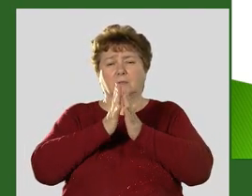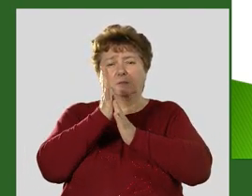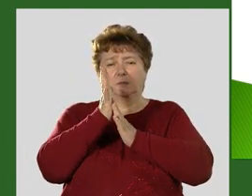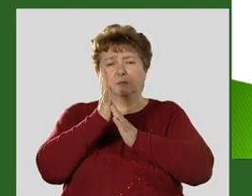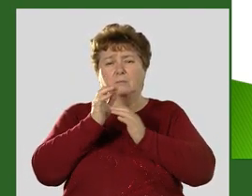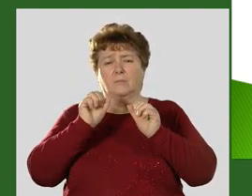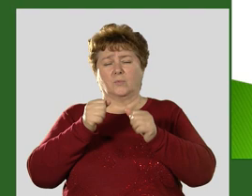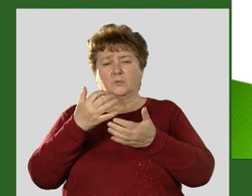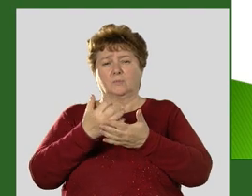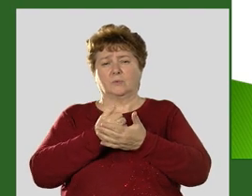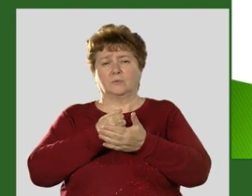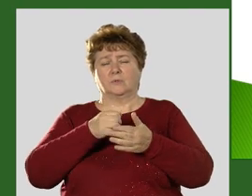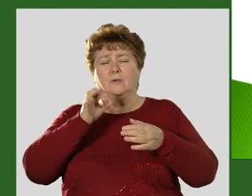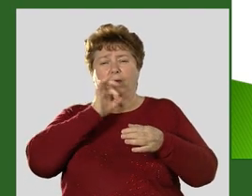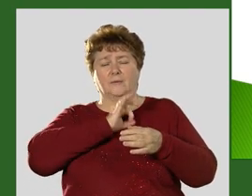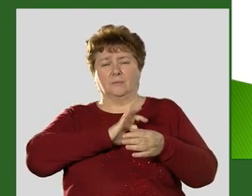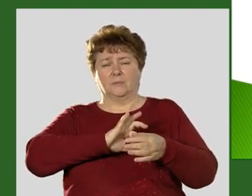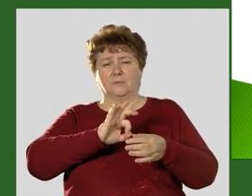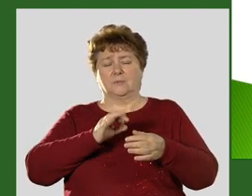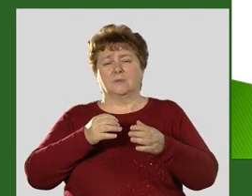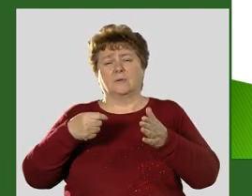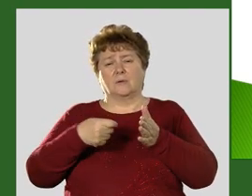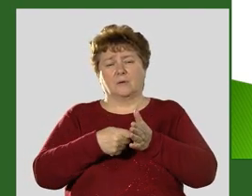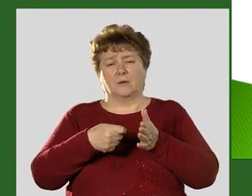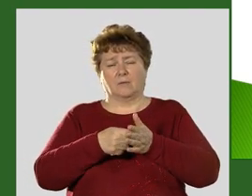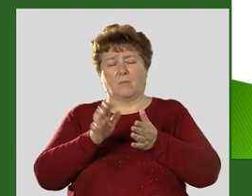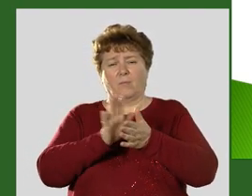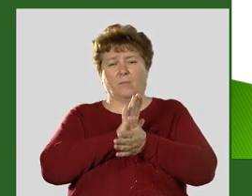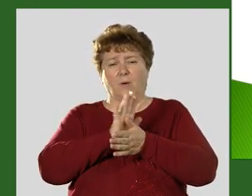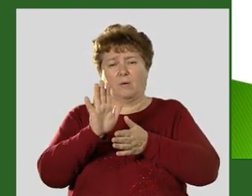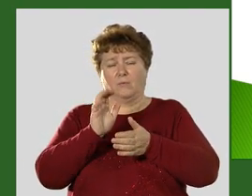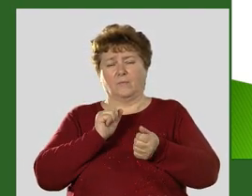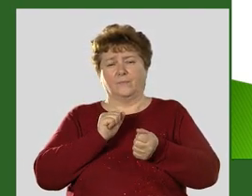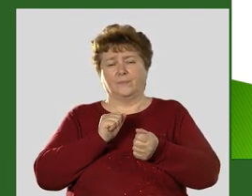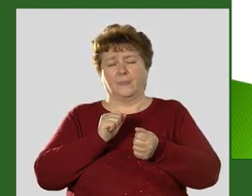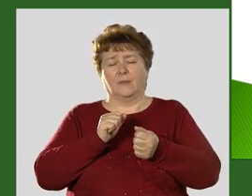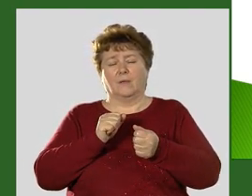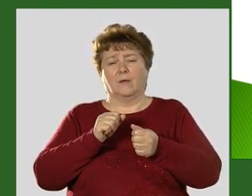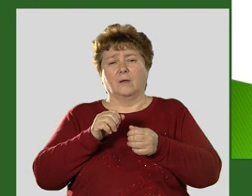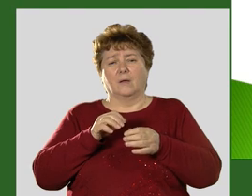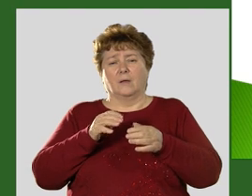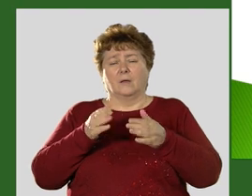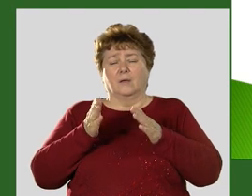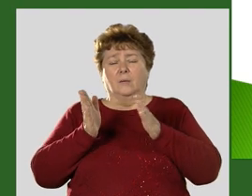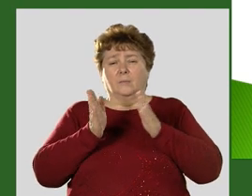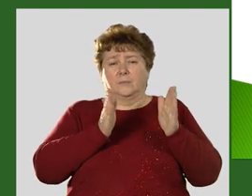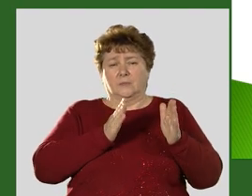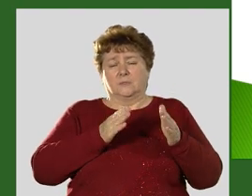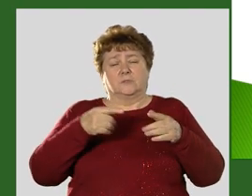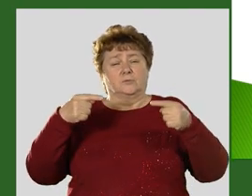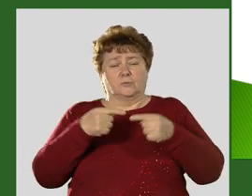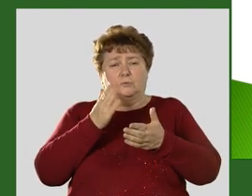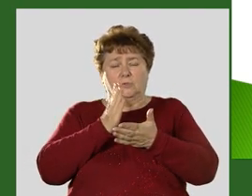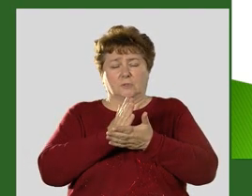растительности можно получить витаминизированные корма, бумагу. Рациональность данного процесса